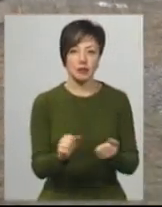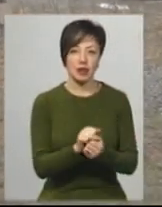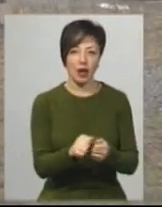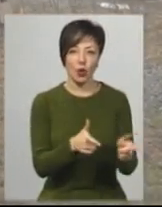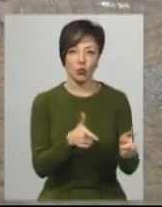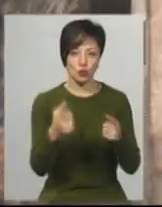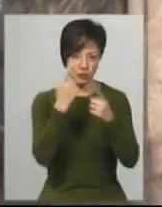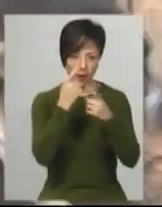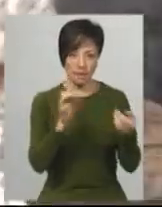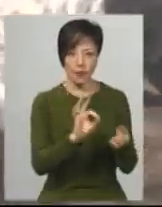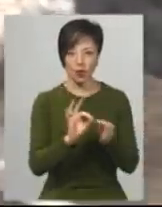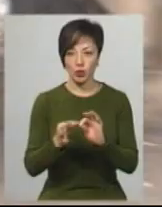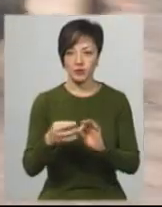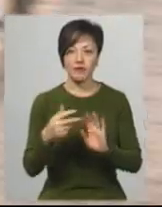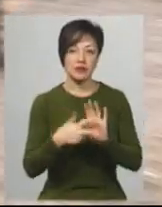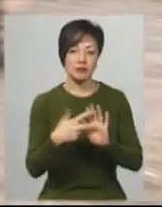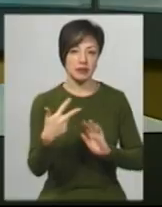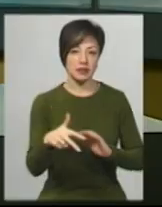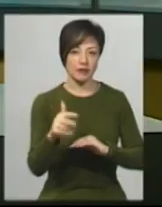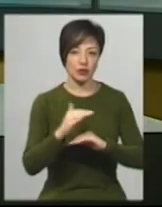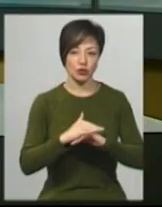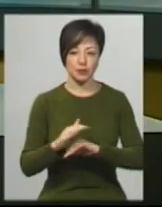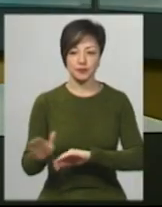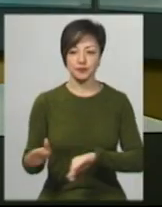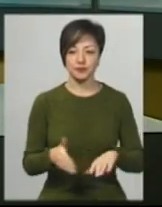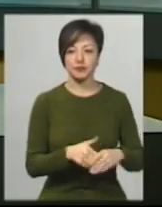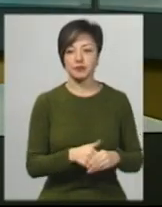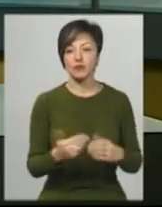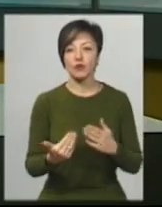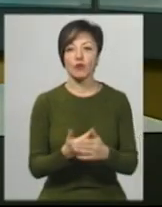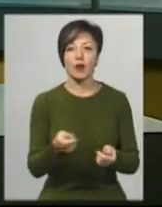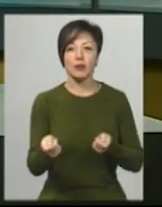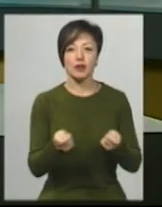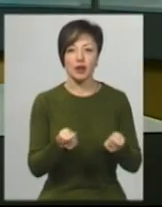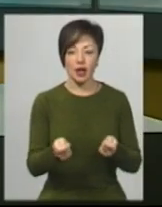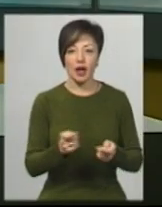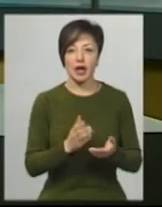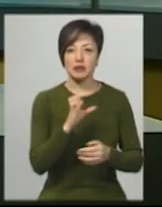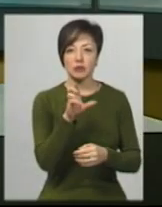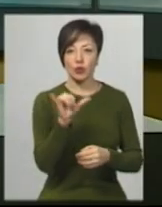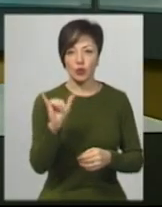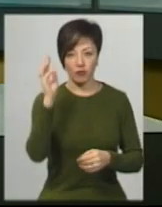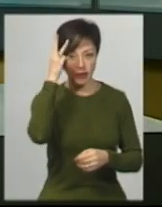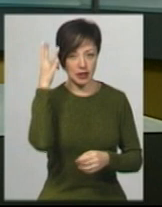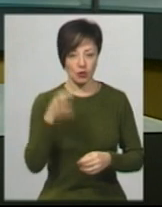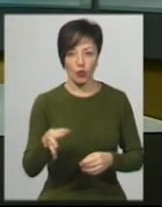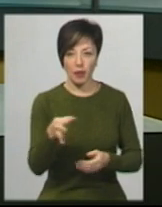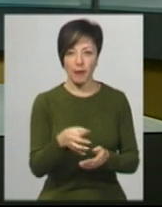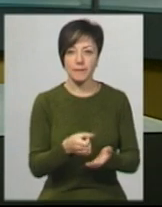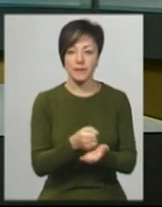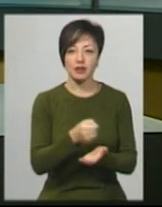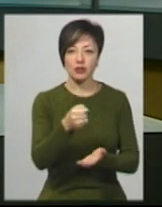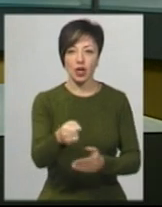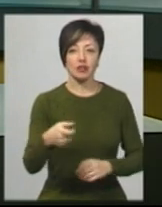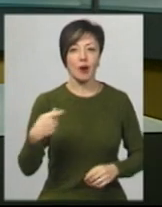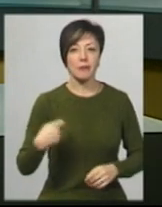до ефіру. Подробиці о 20:30. Нового керівника управління Служби безпеки України в Хмельницькій області призначив